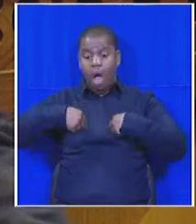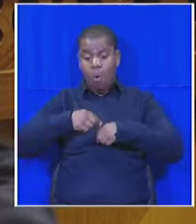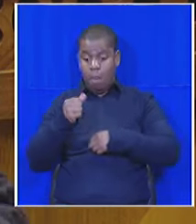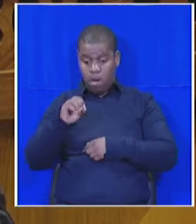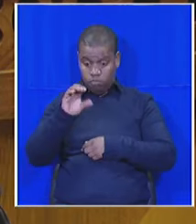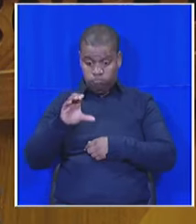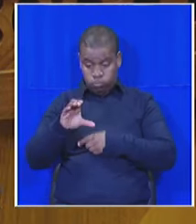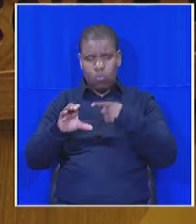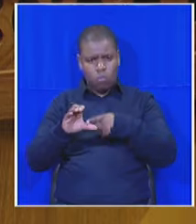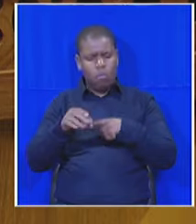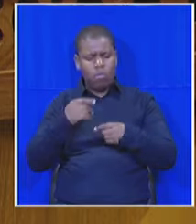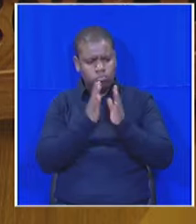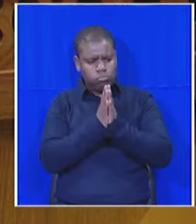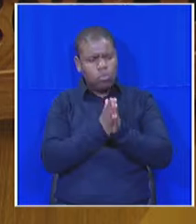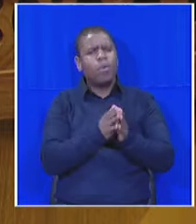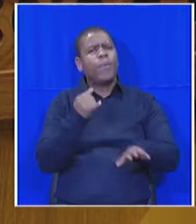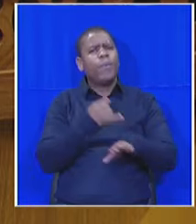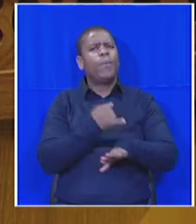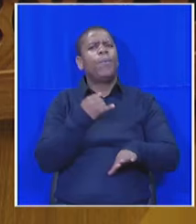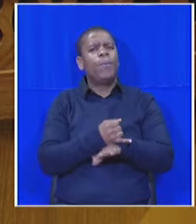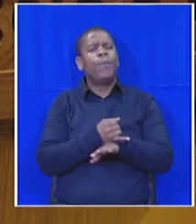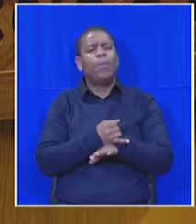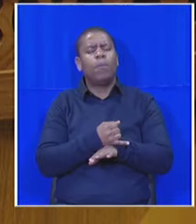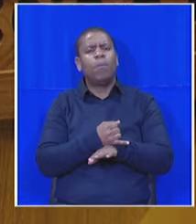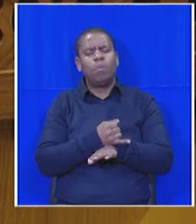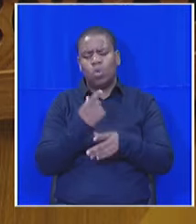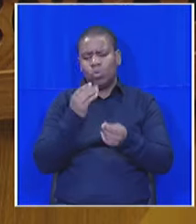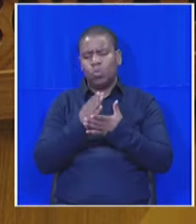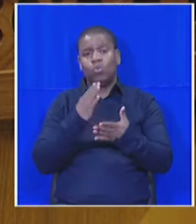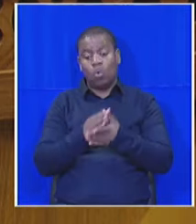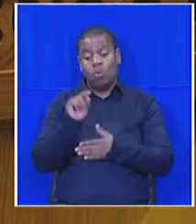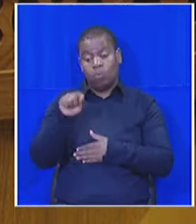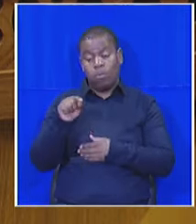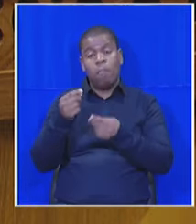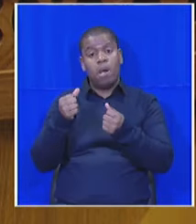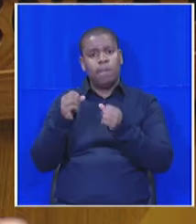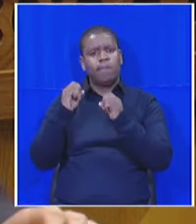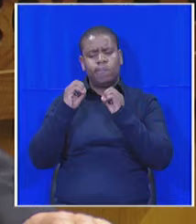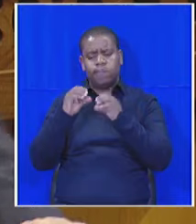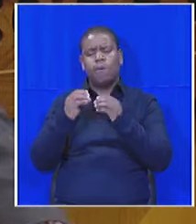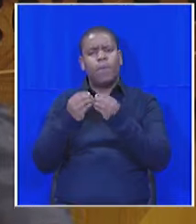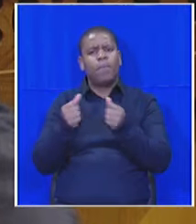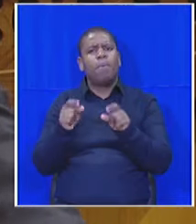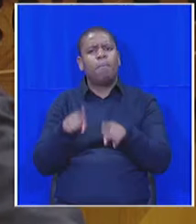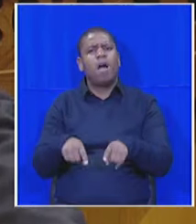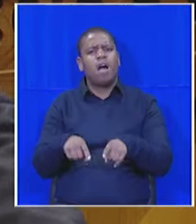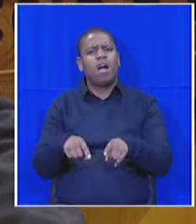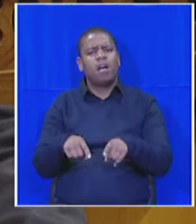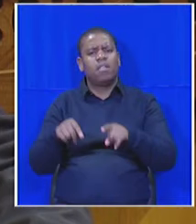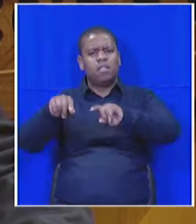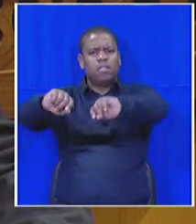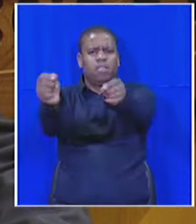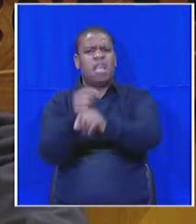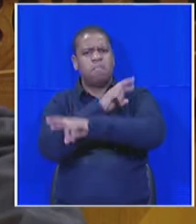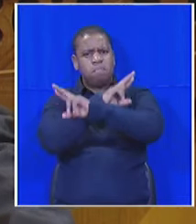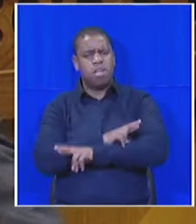te skik in hierdie pensioensaak om die belastingbetalers se geld verder te mors.